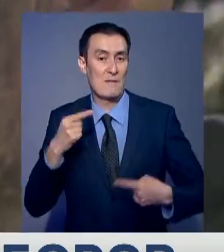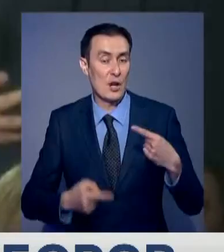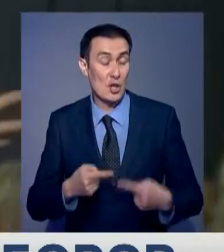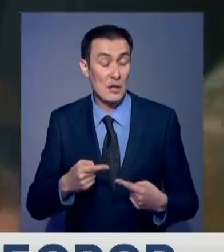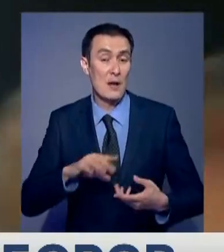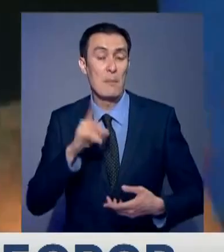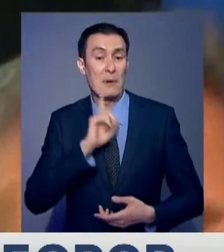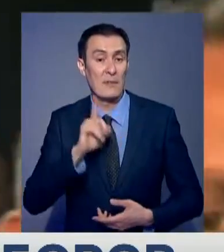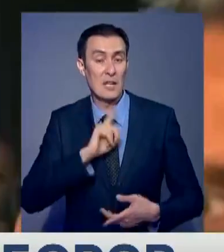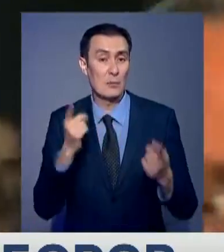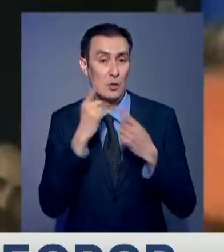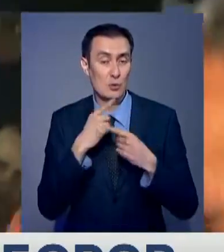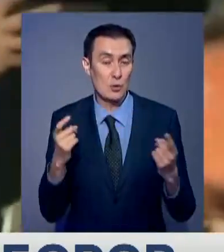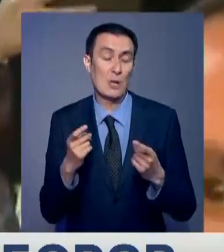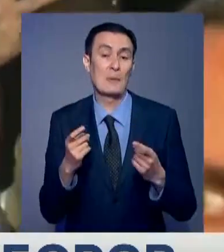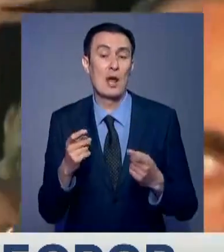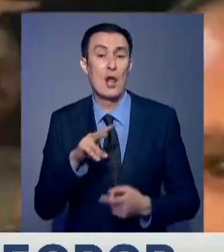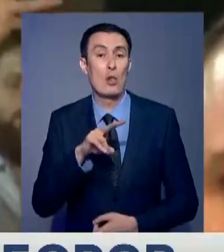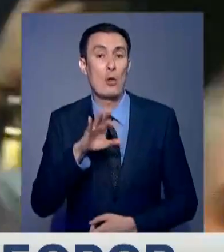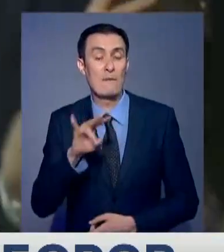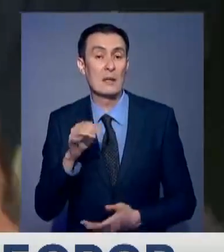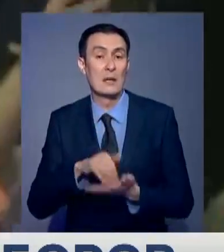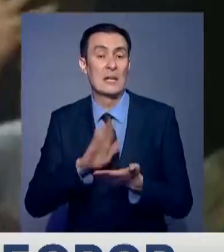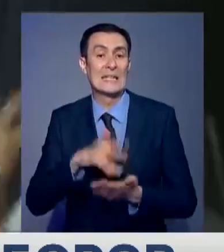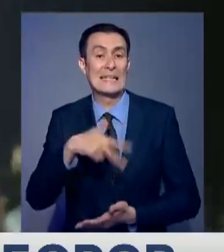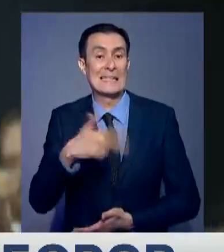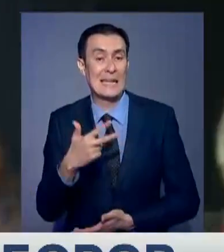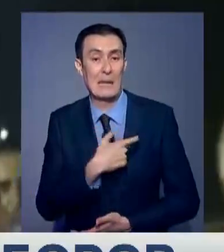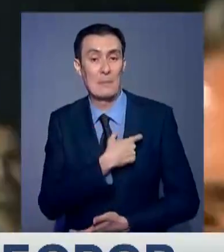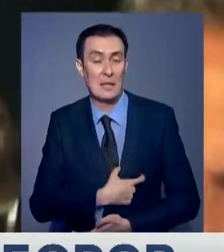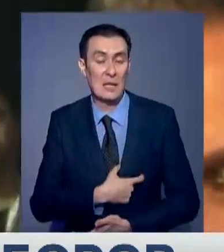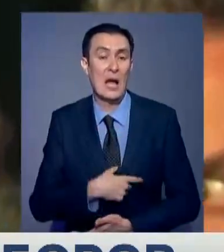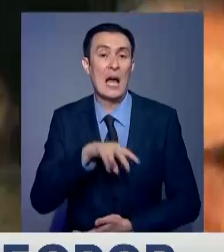По предварительным результатам Кахоль-Лаван набирает 33 мандата, а Ликуд –